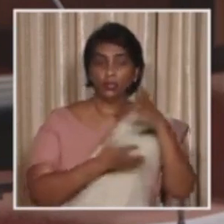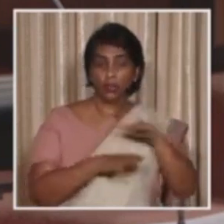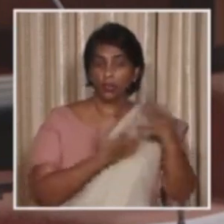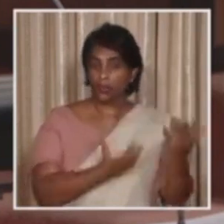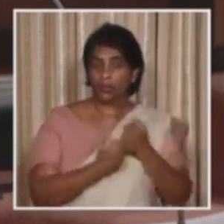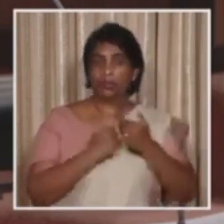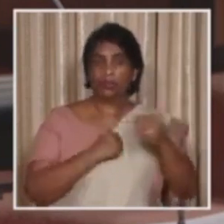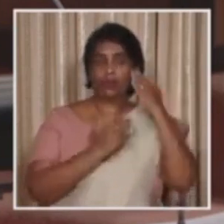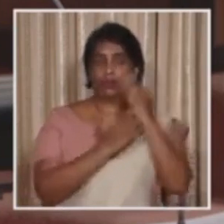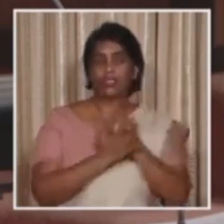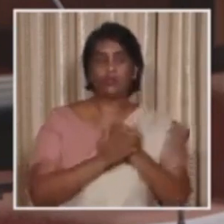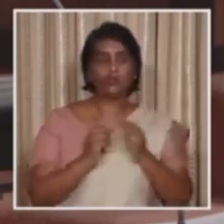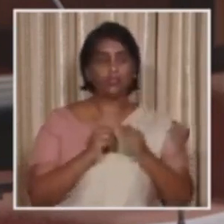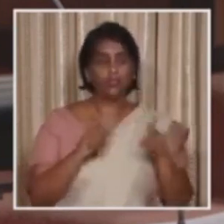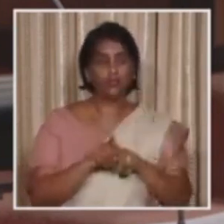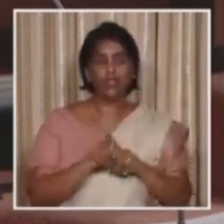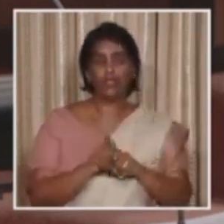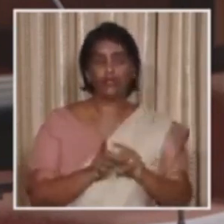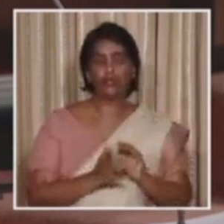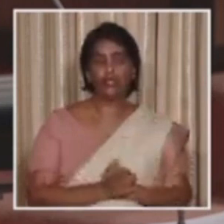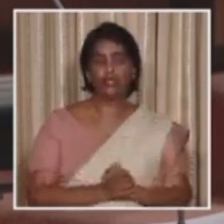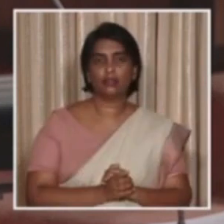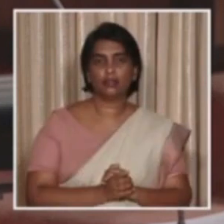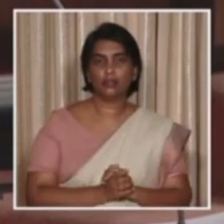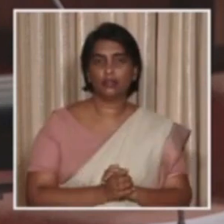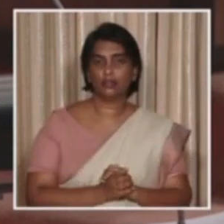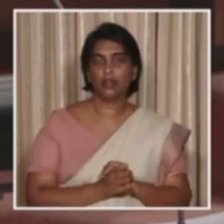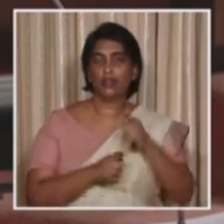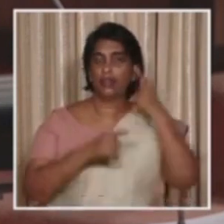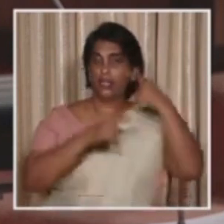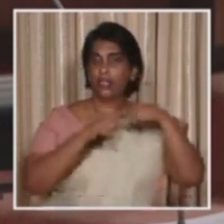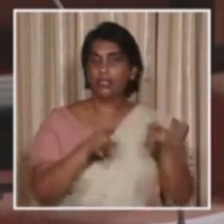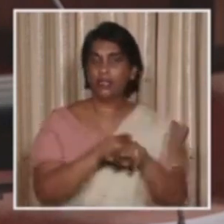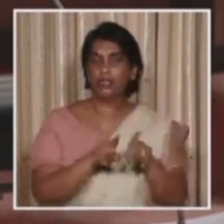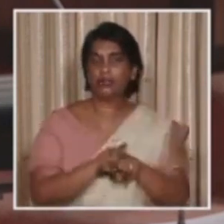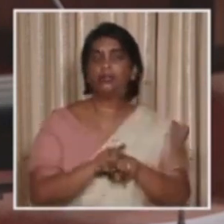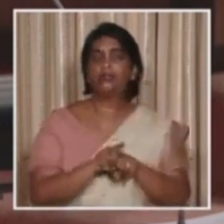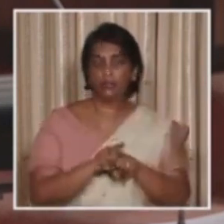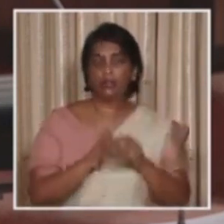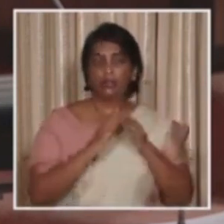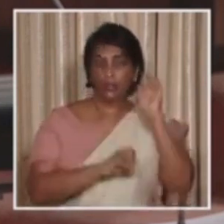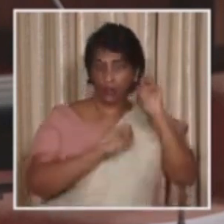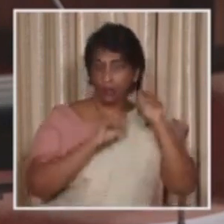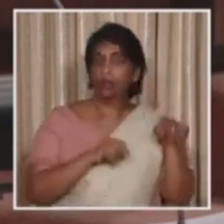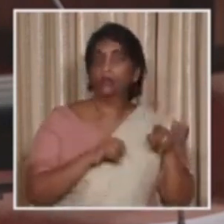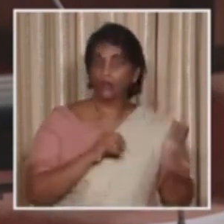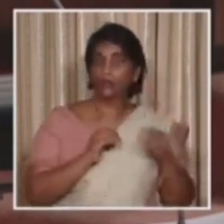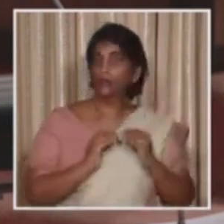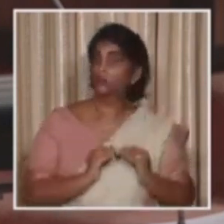கொண்டு வருகின்ற ஒரு சூழலை உருவாக்கி கொண்டிருக்கிறார்கள். இந்த நாட்டிலே ஐக்கியம் வேண்டுமாக இருந்தால்